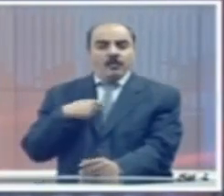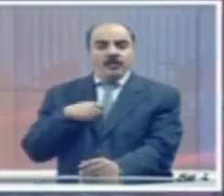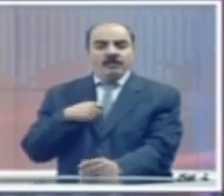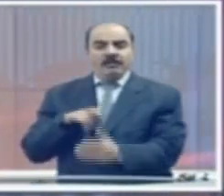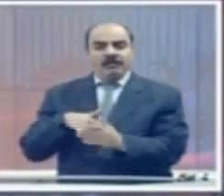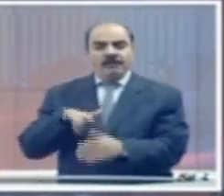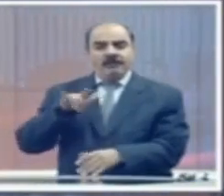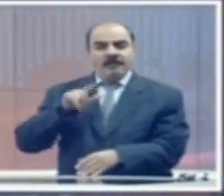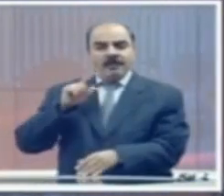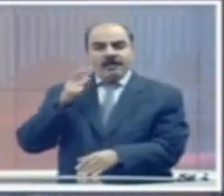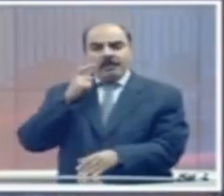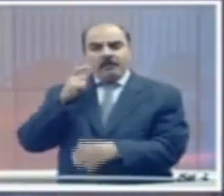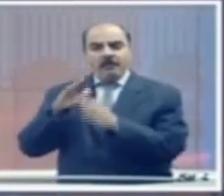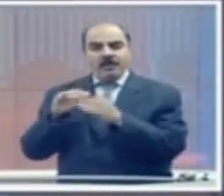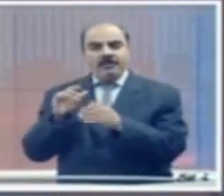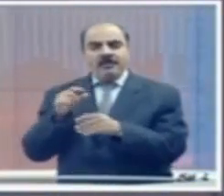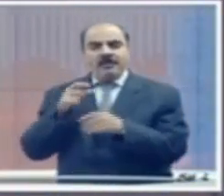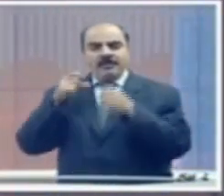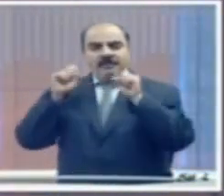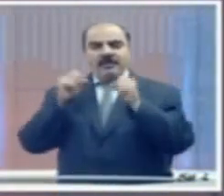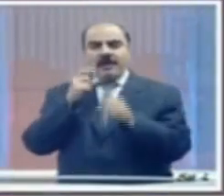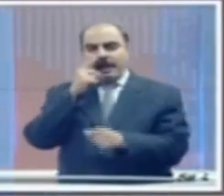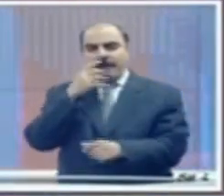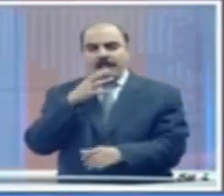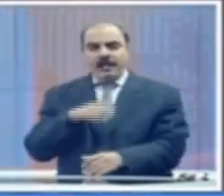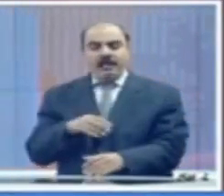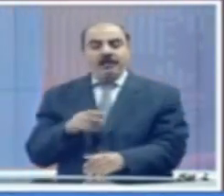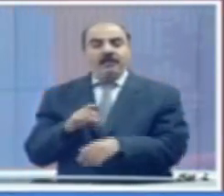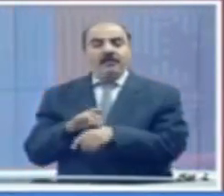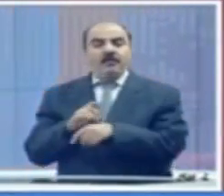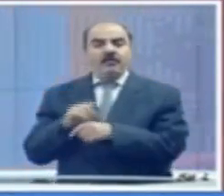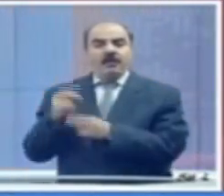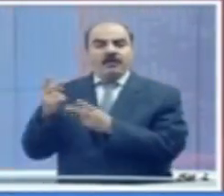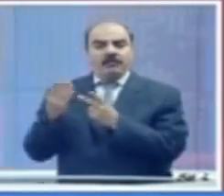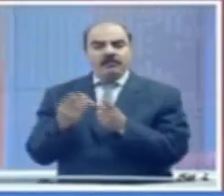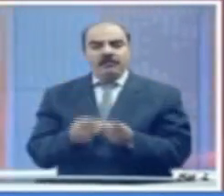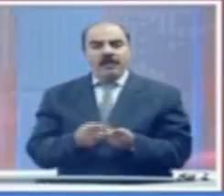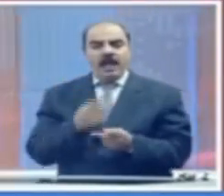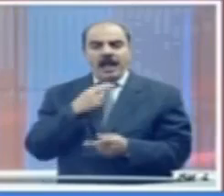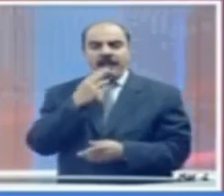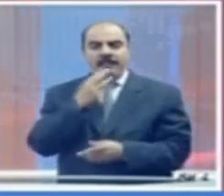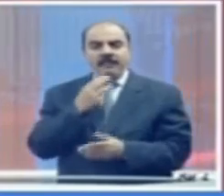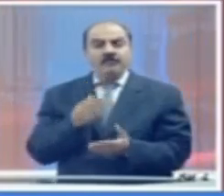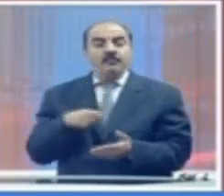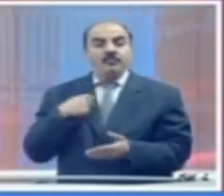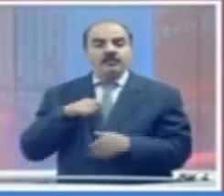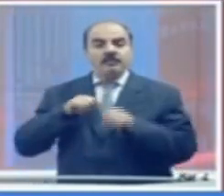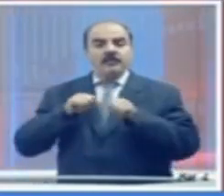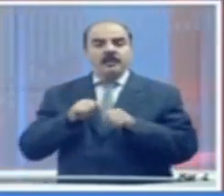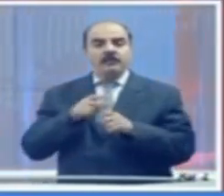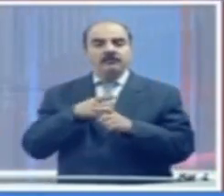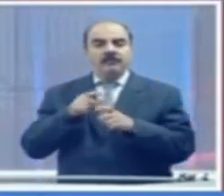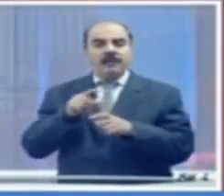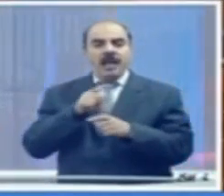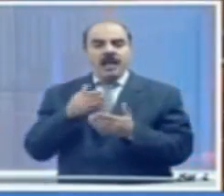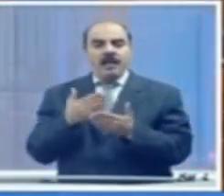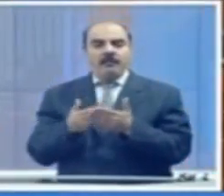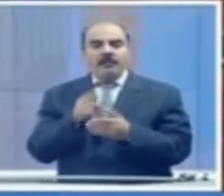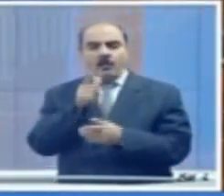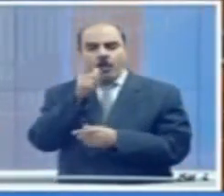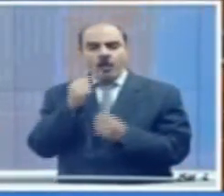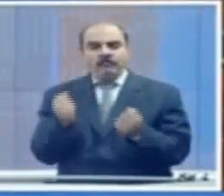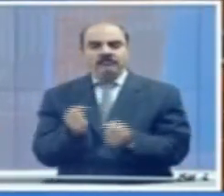استقبلت وزيرة الدولة للهجرة وشؤون المصريين بالخارج السفيرة نبيلة مكرم دكتور غيث فريز مدير مكتب اليونسكو